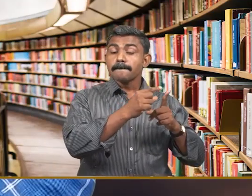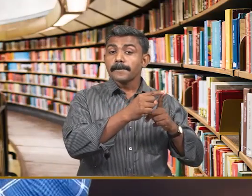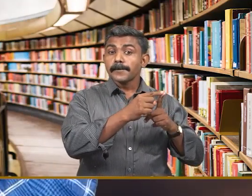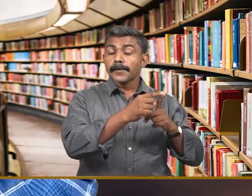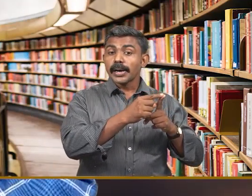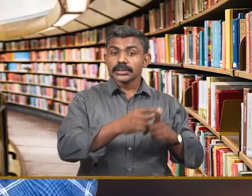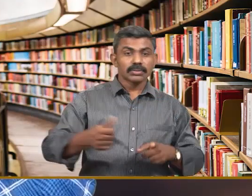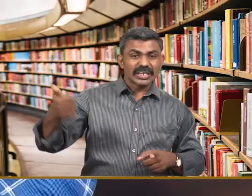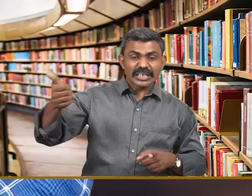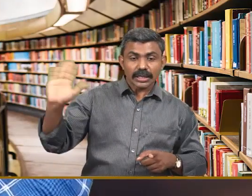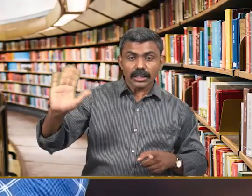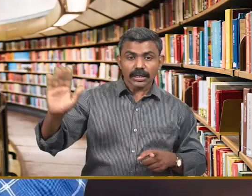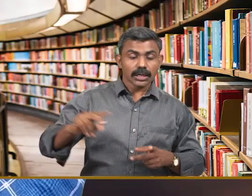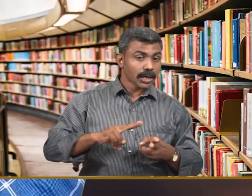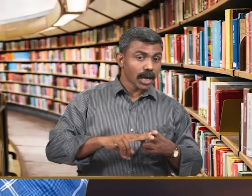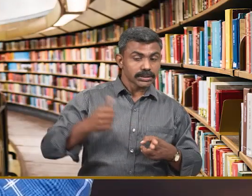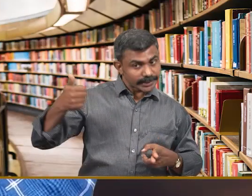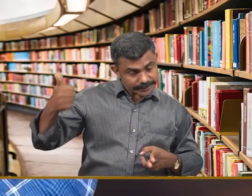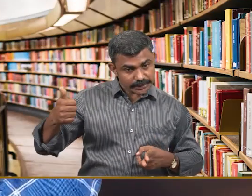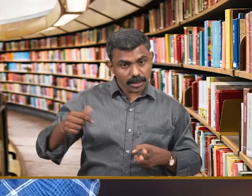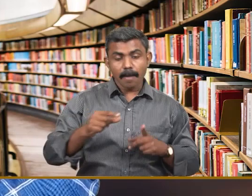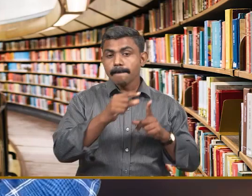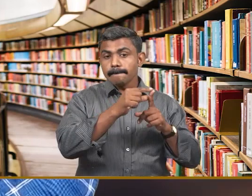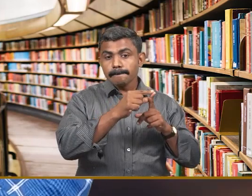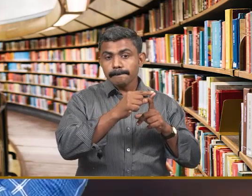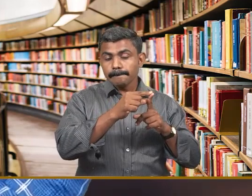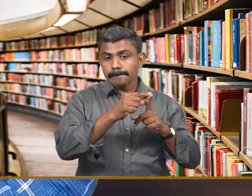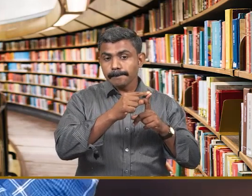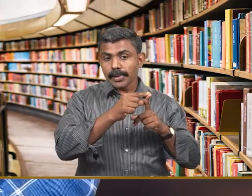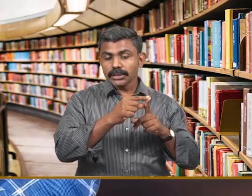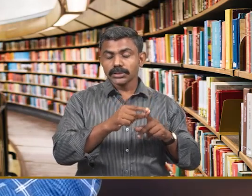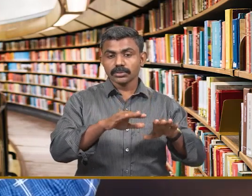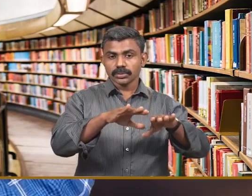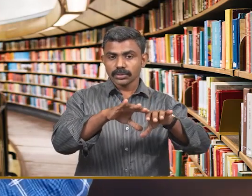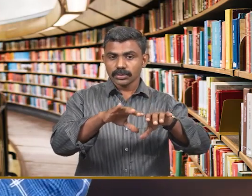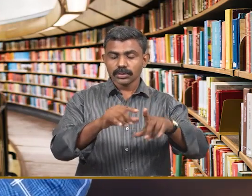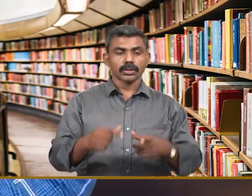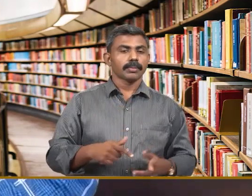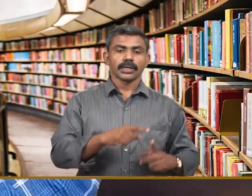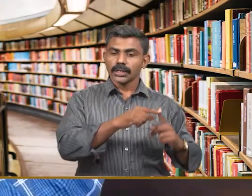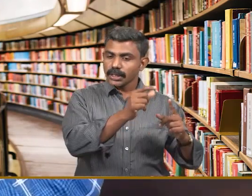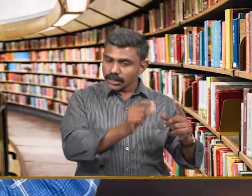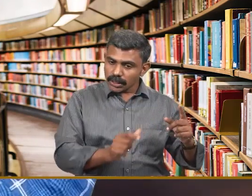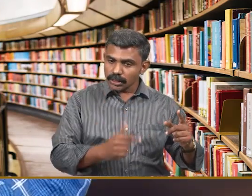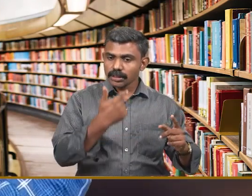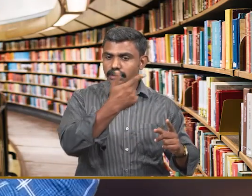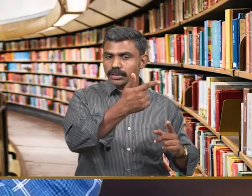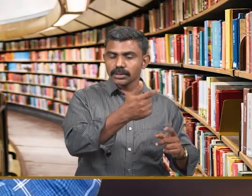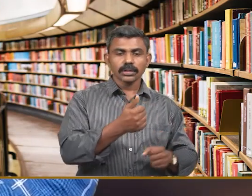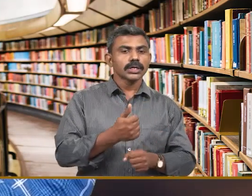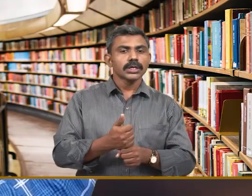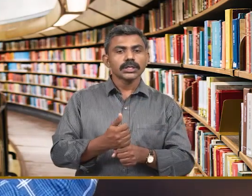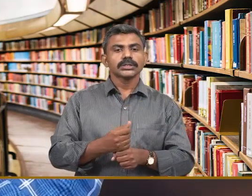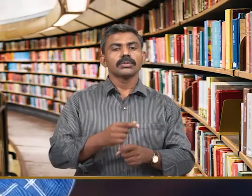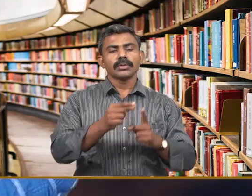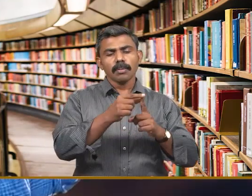புரிஞ்சுக்கணும். நாசிசங்கிறது கட்சி, நாசி கட்சிங்கிறது. பாசிசம்னா ரெண்டுமே பாசிசம் தான், இத்தாலியிலேயும் நடந்ததும் பாசிசம் தான், ஜெர்மனியில்